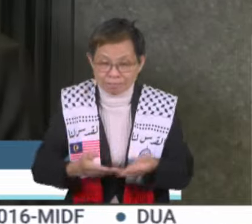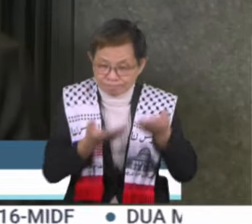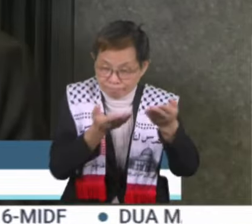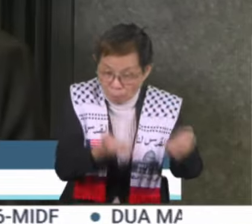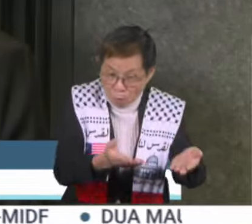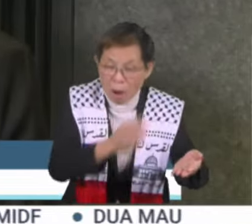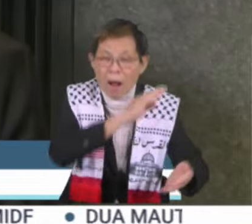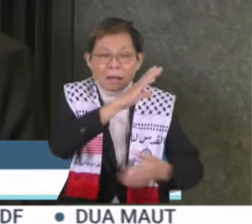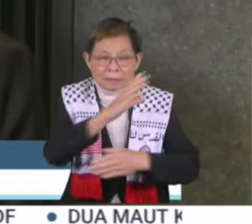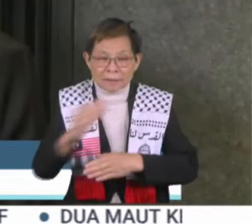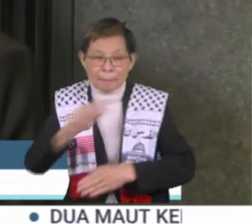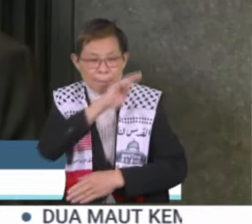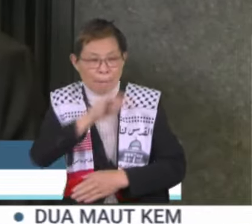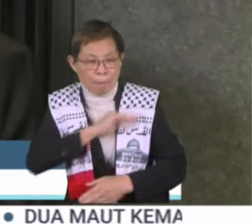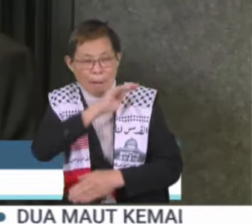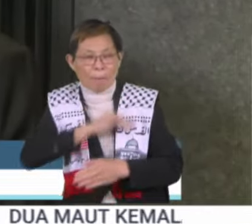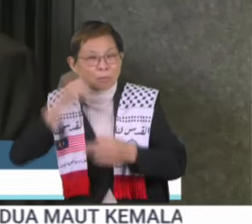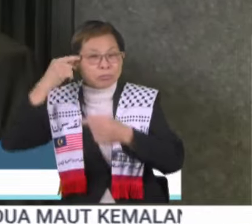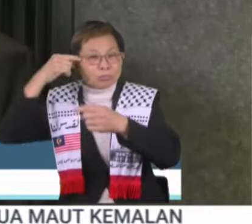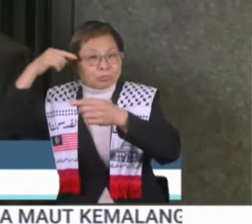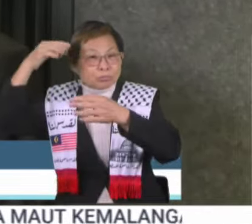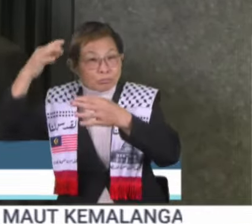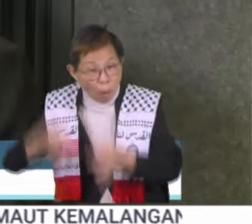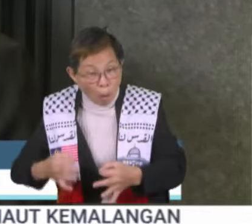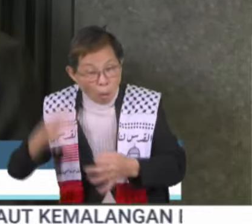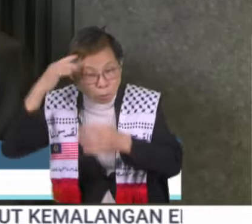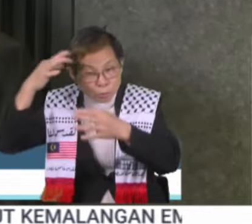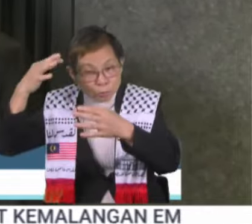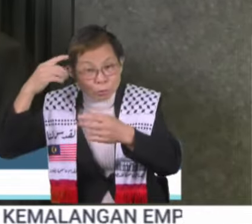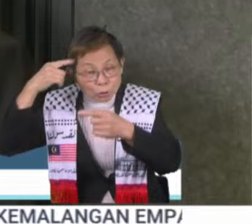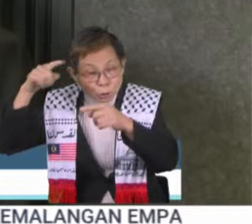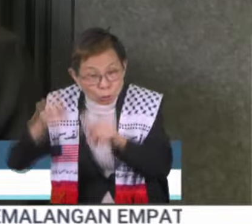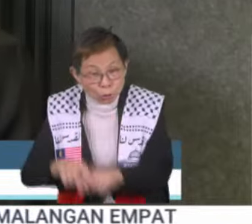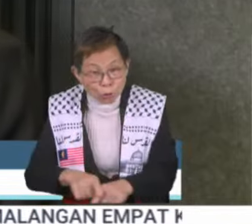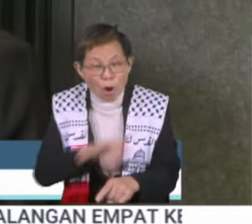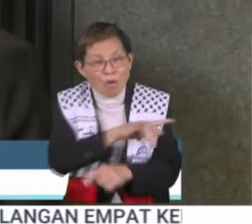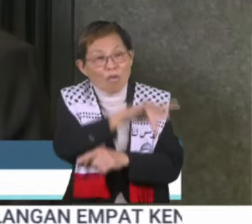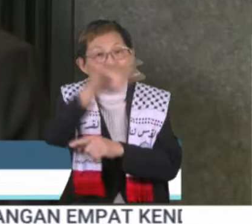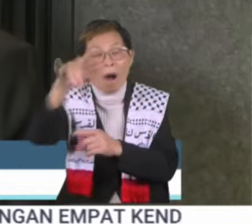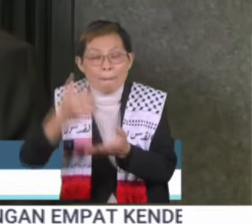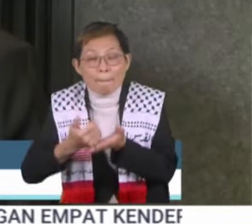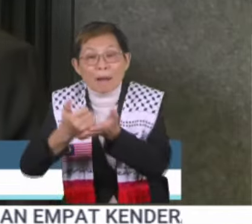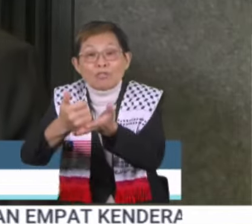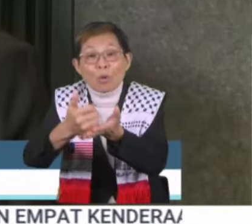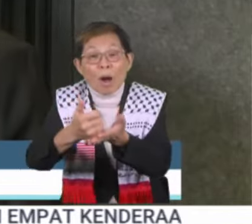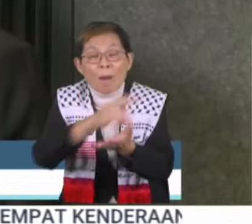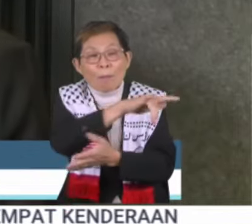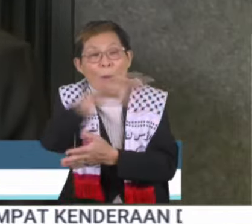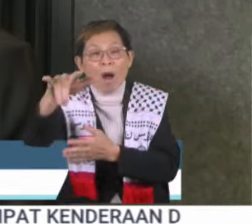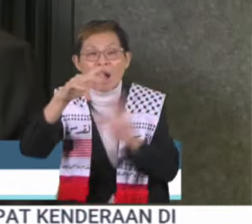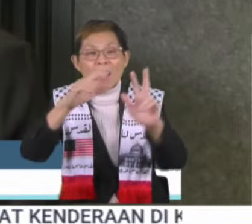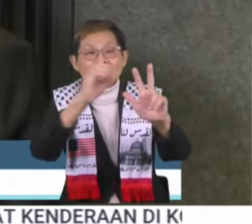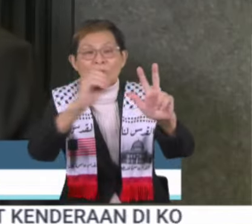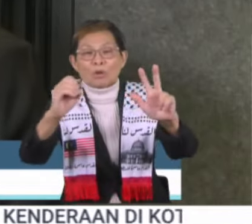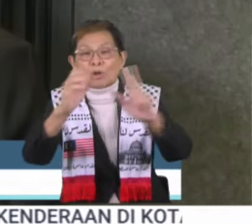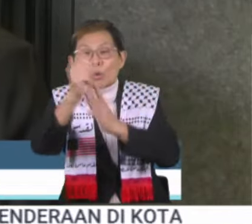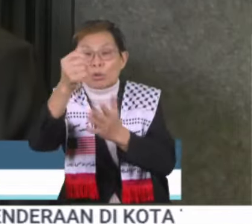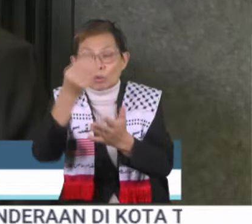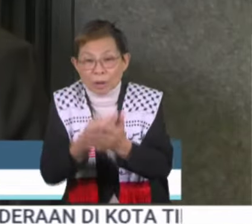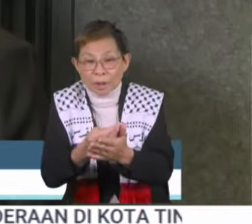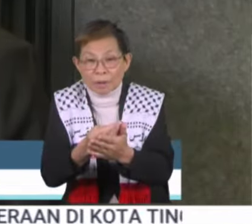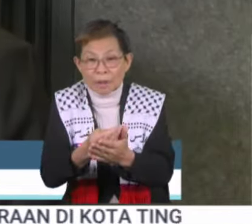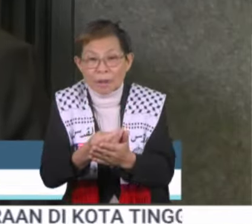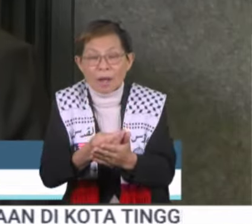memutuskan untuk inisiatif program Fly Siswa iaitu bantuan penerbangan sebanyak RM300